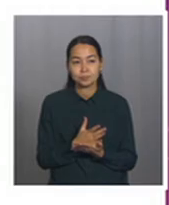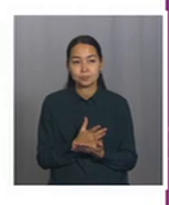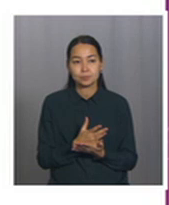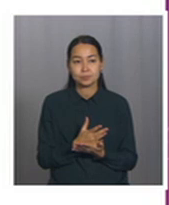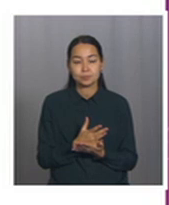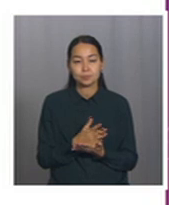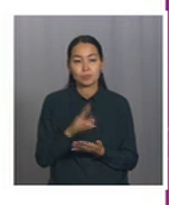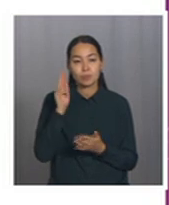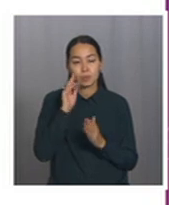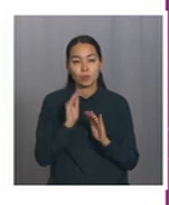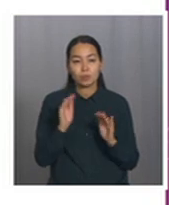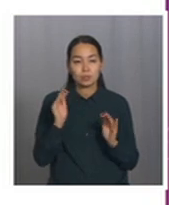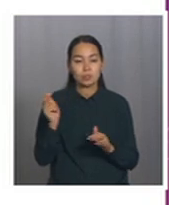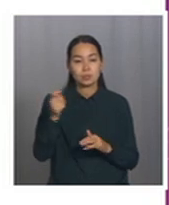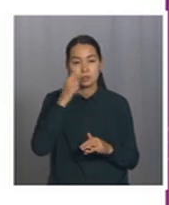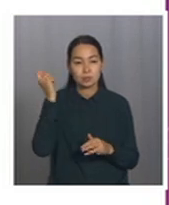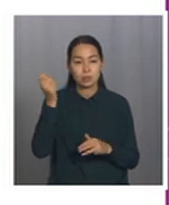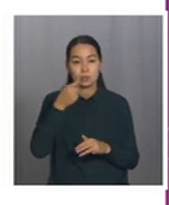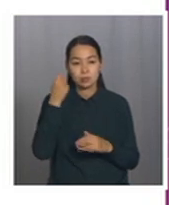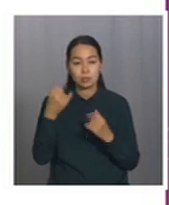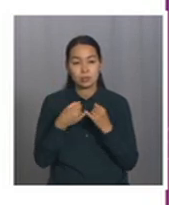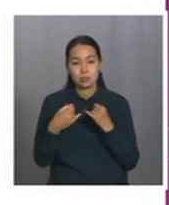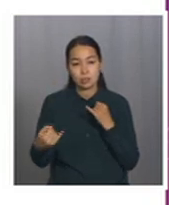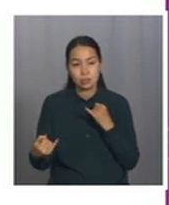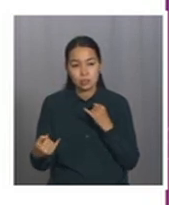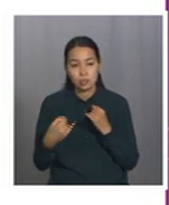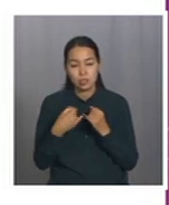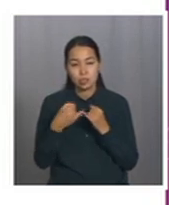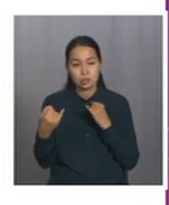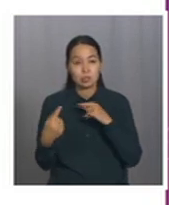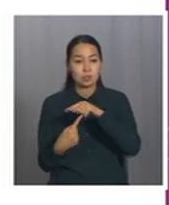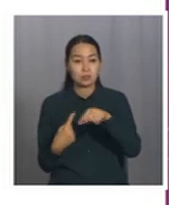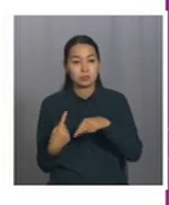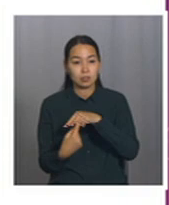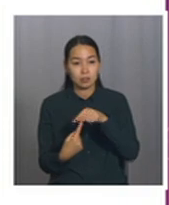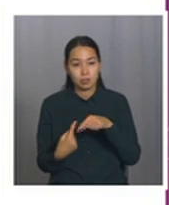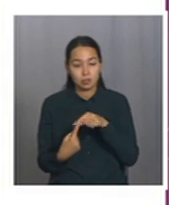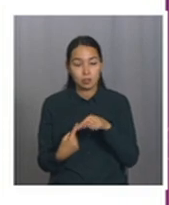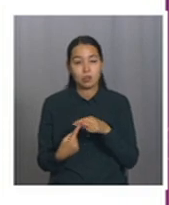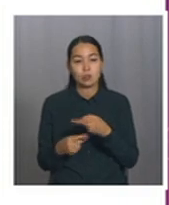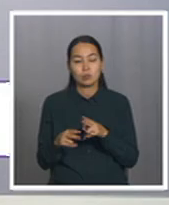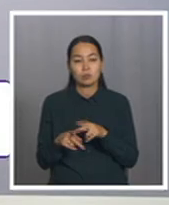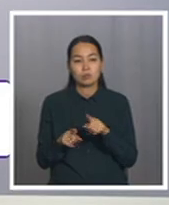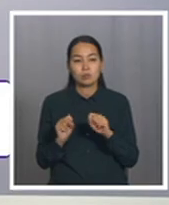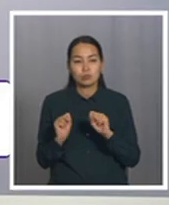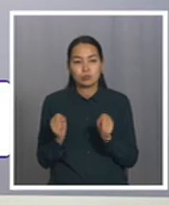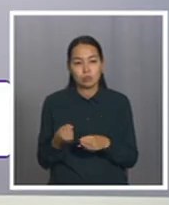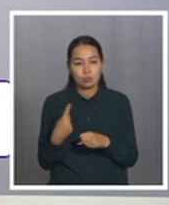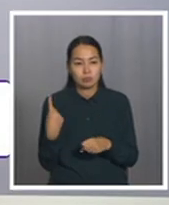оқушы денені айналдыру барысында егер жіп саусағына орала бастайтын болса, ол жылдамырақ айнала бастайды